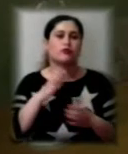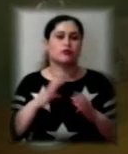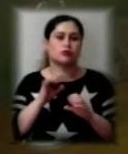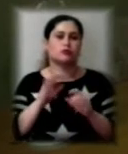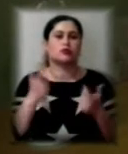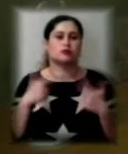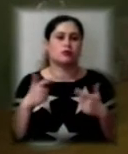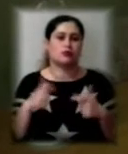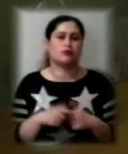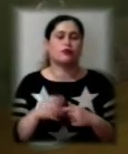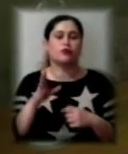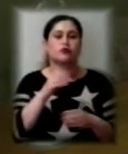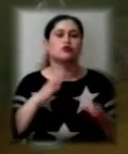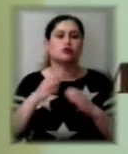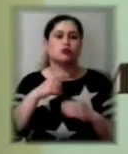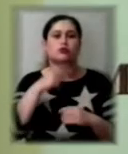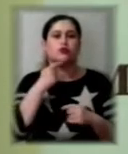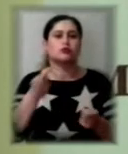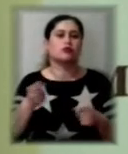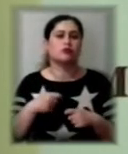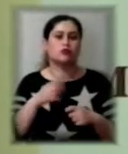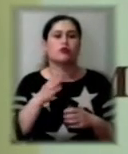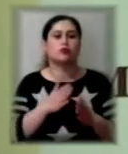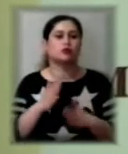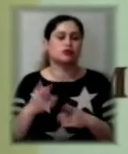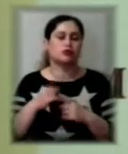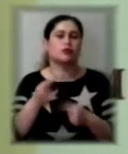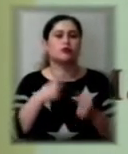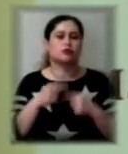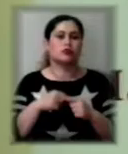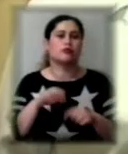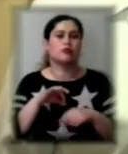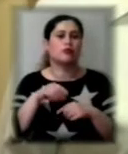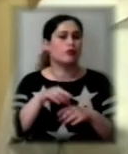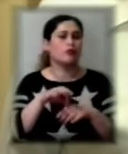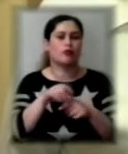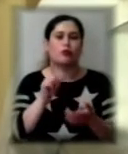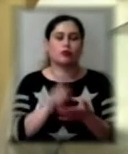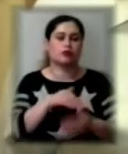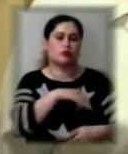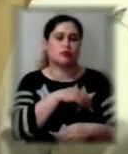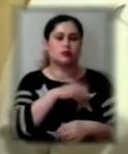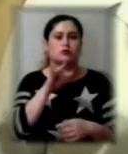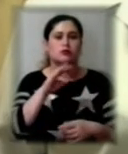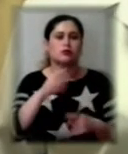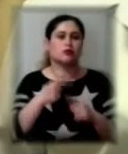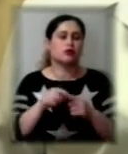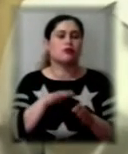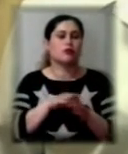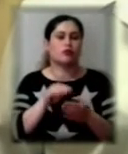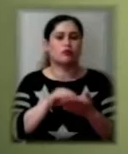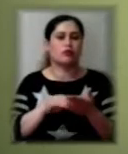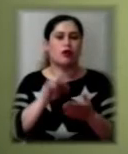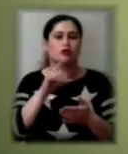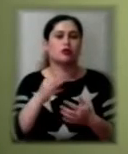Усі студенти, говорить завідувачка гуртожитку, після повернення проходять обов'язковий температурний скринінг та заповнюють анкету про стан свого